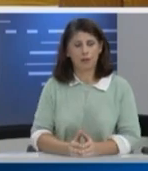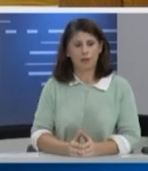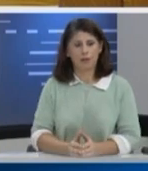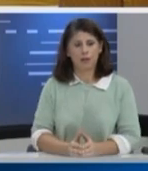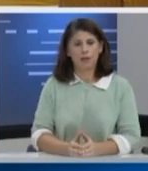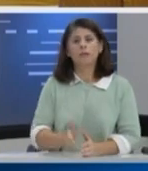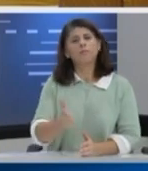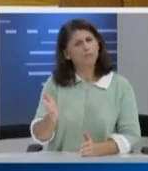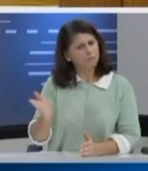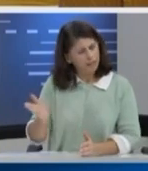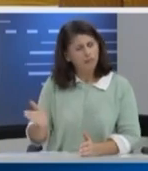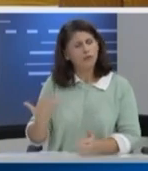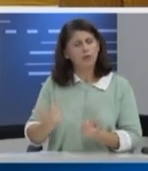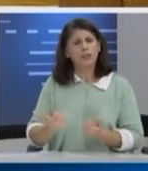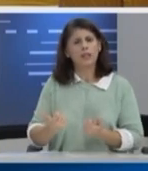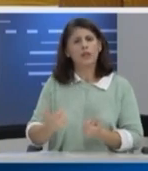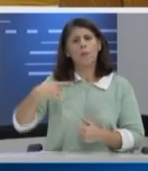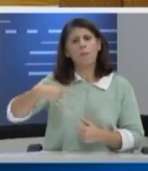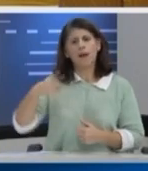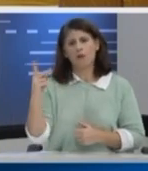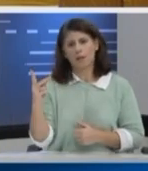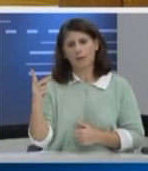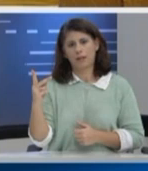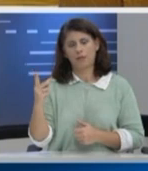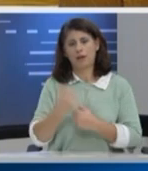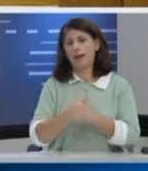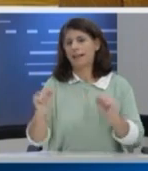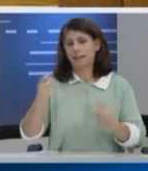Μεταξύ αυτών είναι και ο Καμένος, ο Πάνος Καμένος και ανεξάρτητοι Έλληνες.